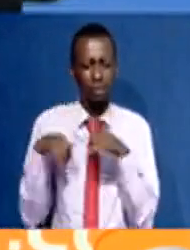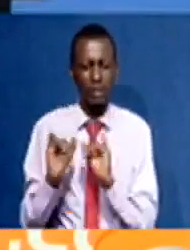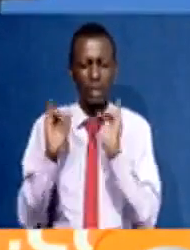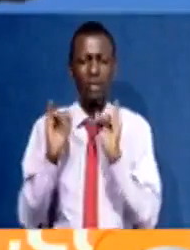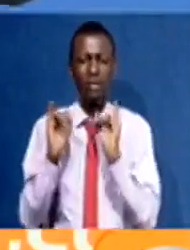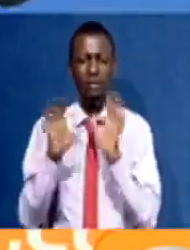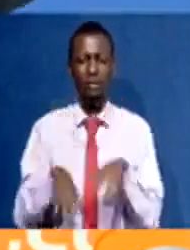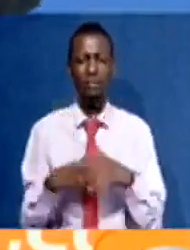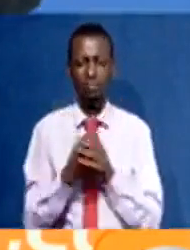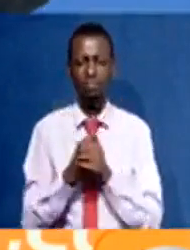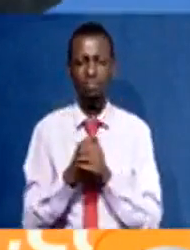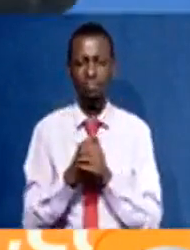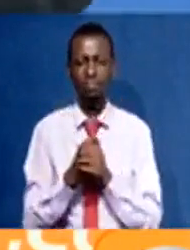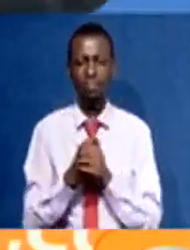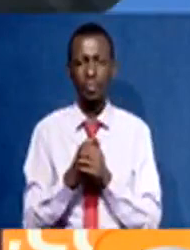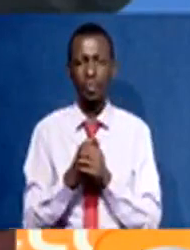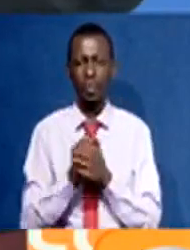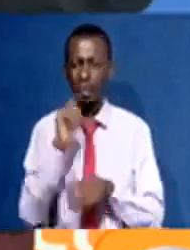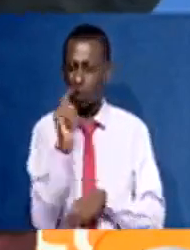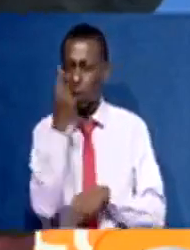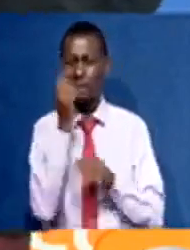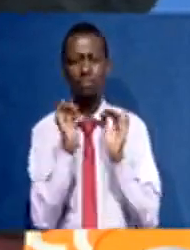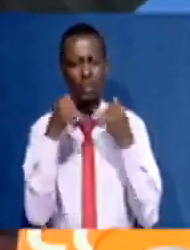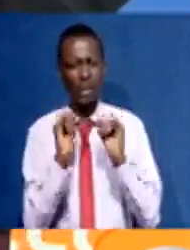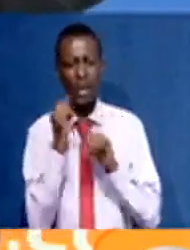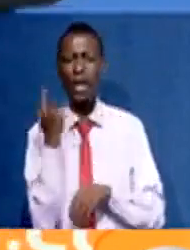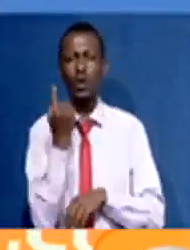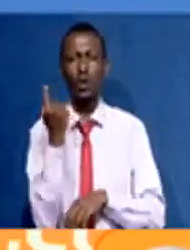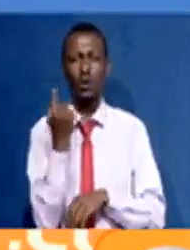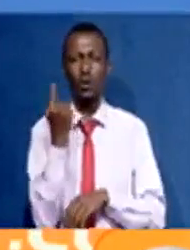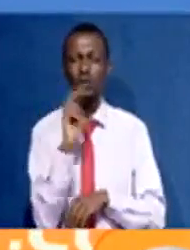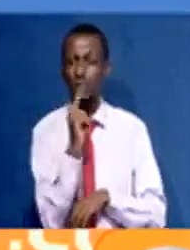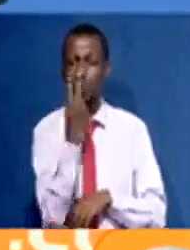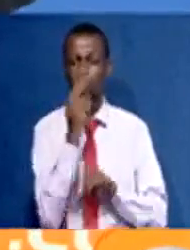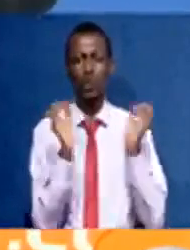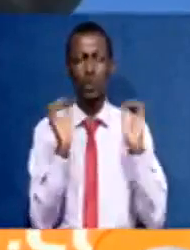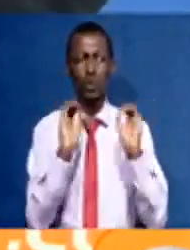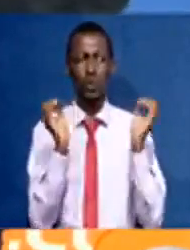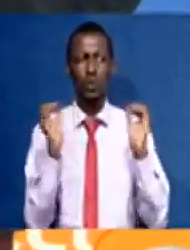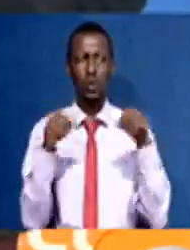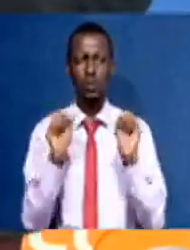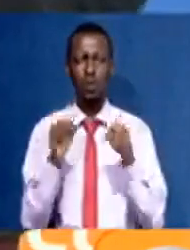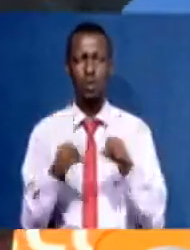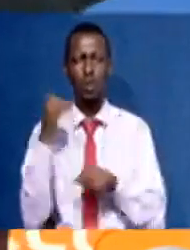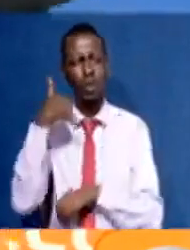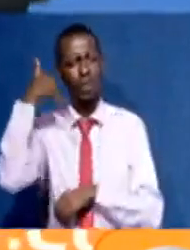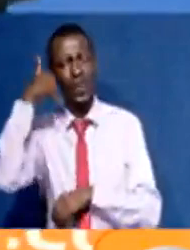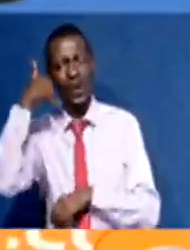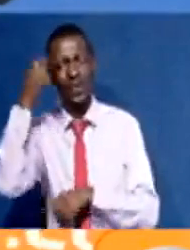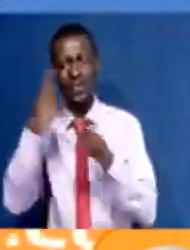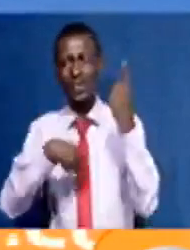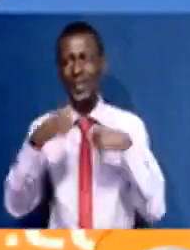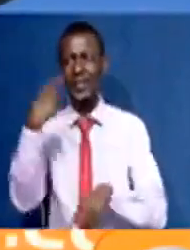bet. Nikaweka tu bet moja tu peke yake. Sijaweka kwa mbili. Ndio nimepigiwa simu